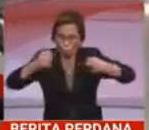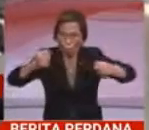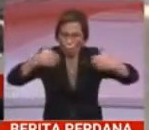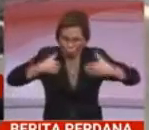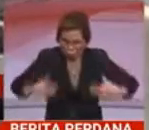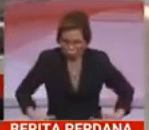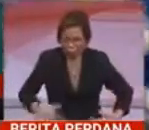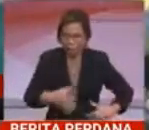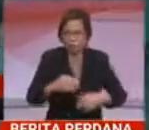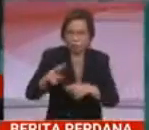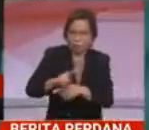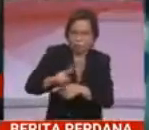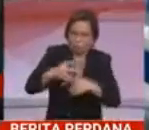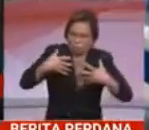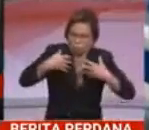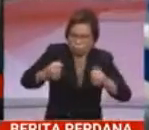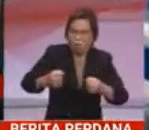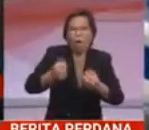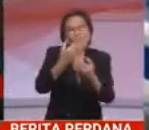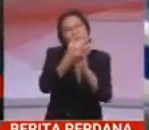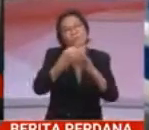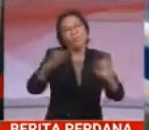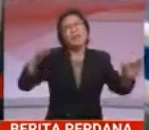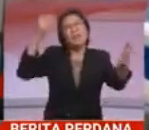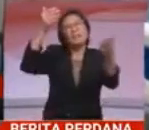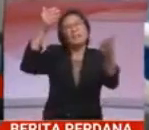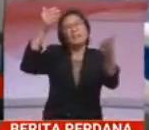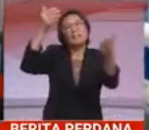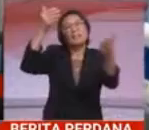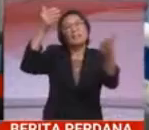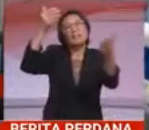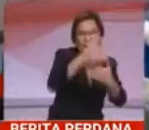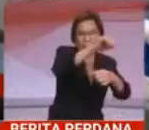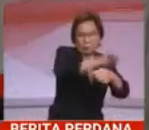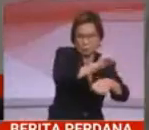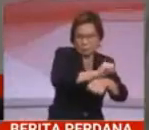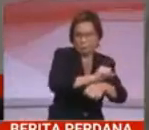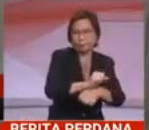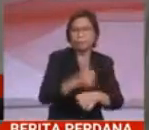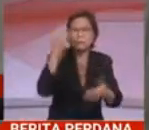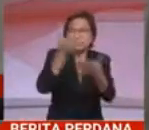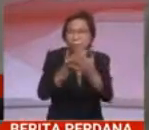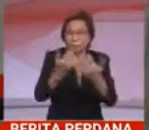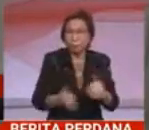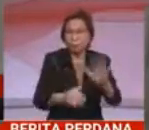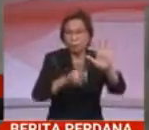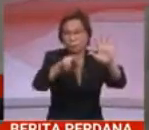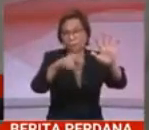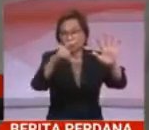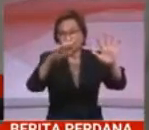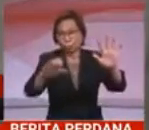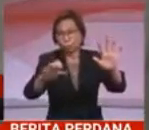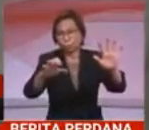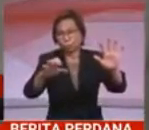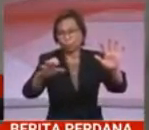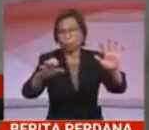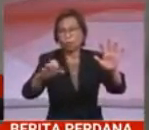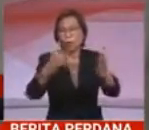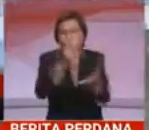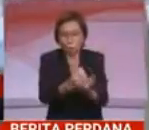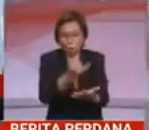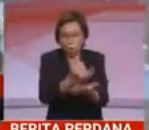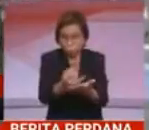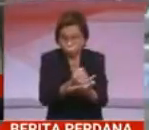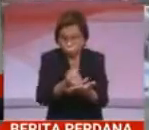fizikal dan vokasional secara percuma sehingga kembali bekerja. Sehingga kini, 5,200 orang berinsuran